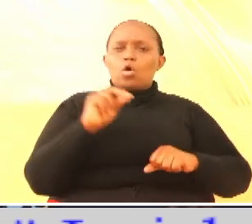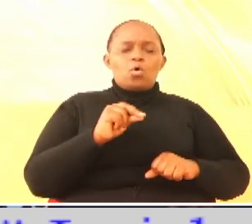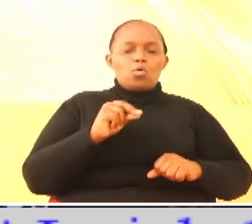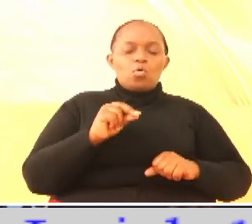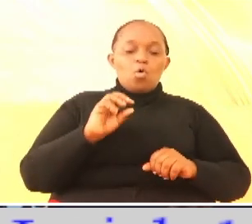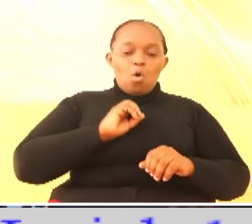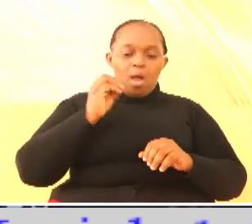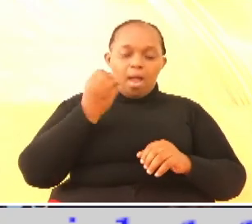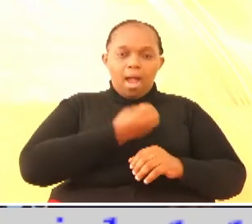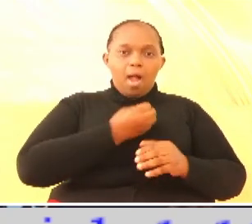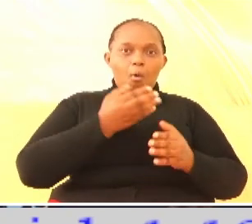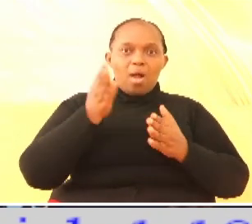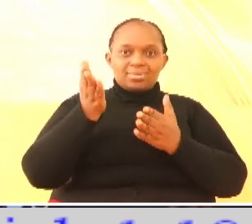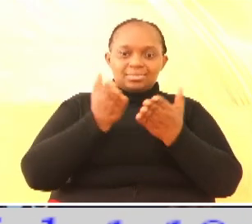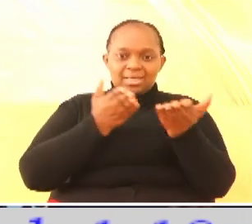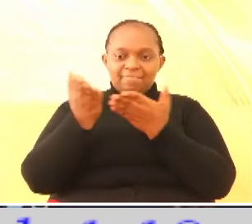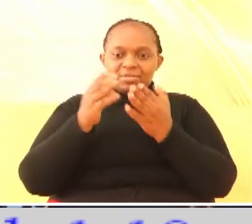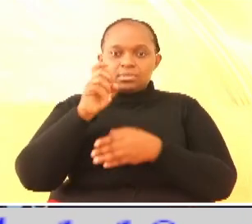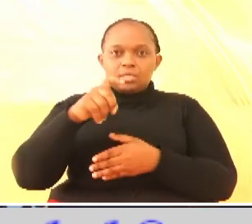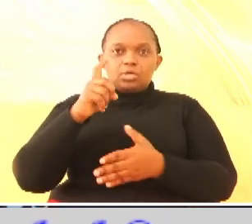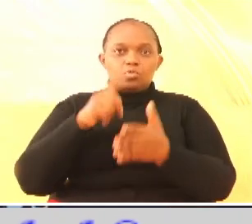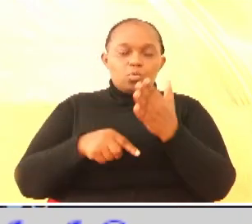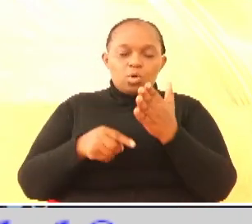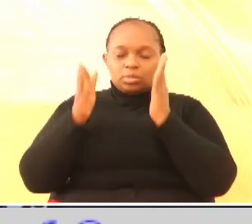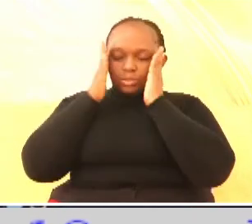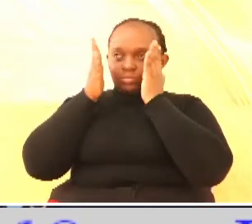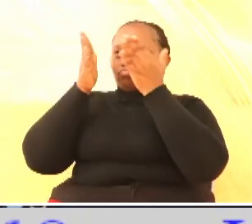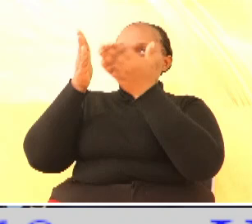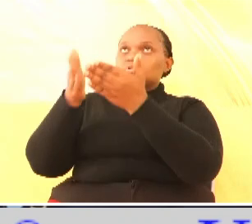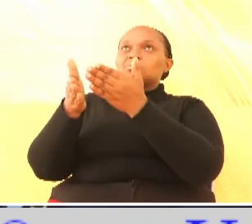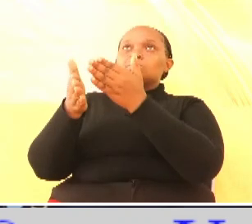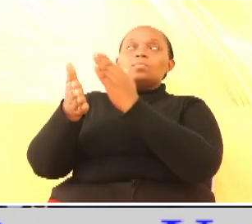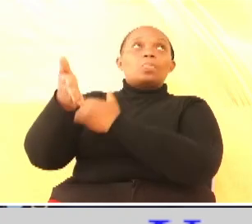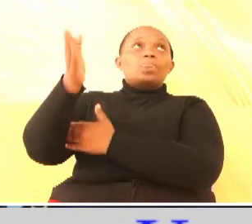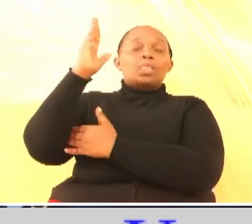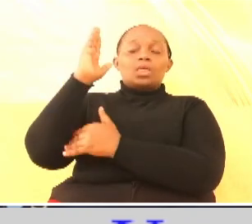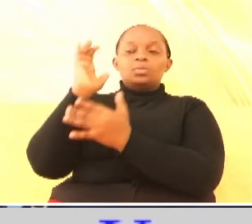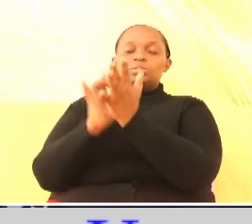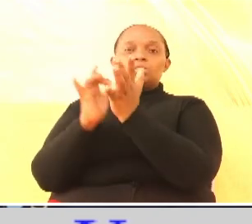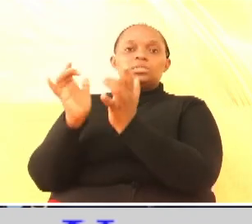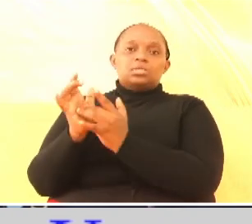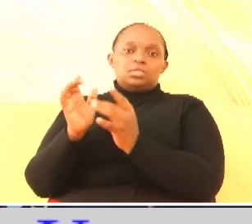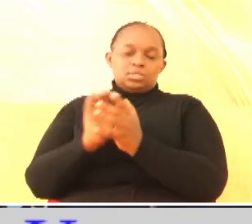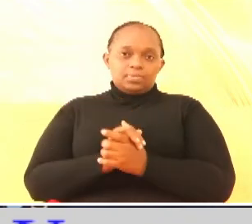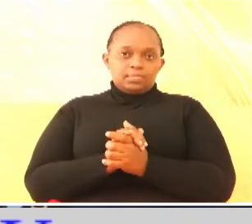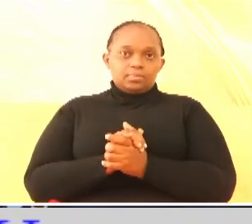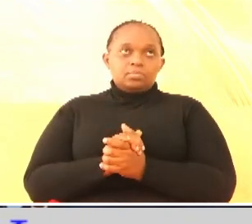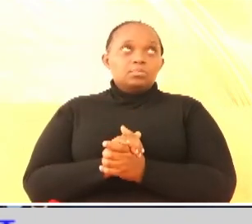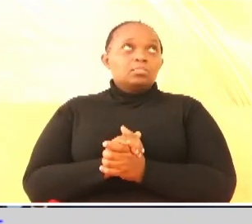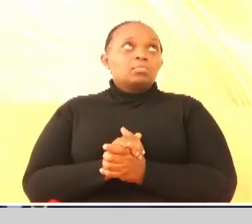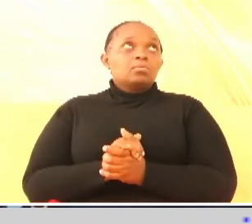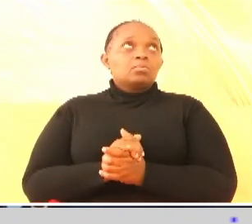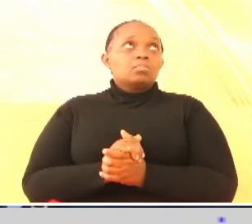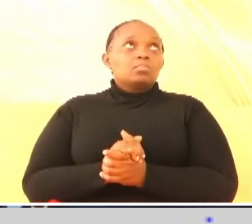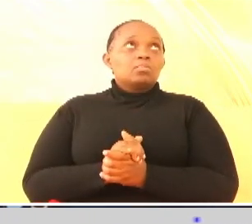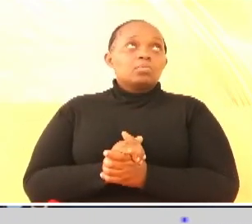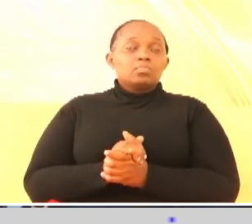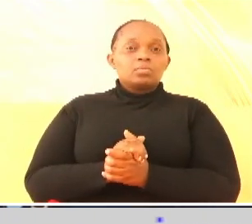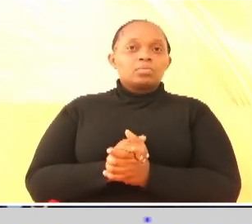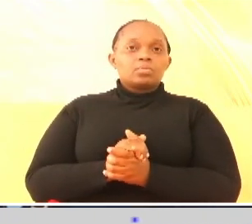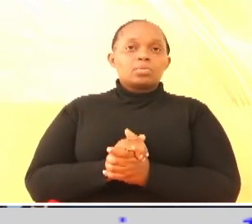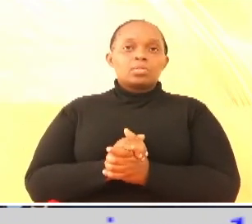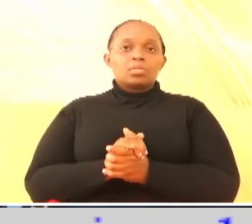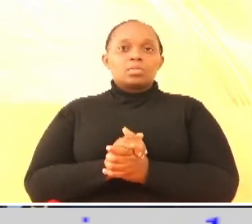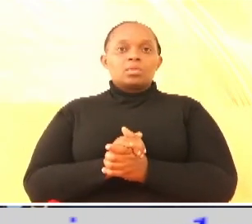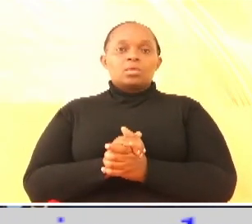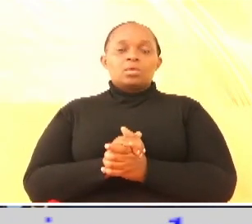be Christo-centric. Huduma ambayo inamuangazia nani? Yesu Kristo. Kwake tutapata hapa baraka